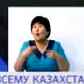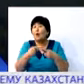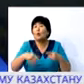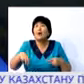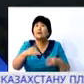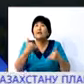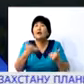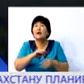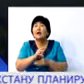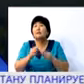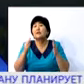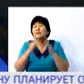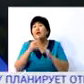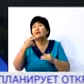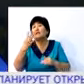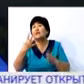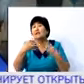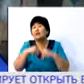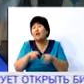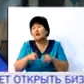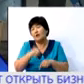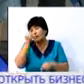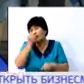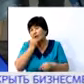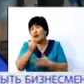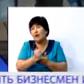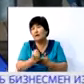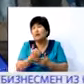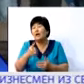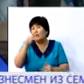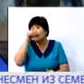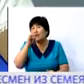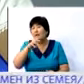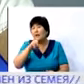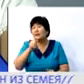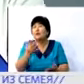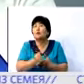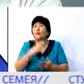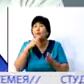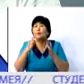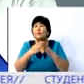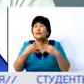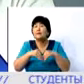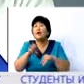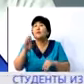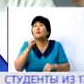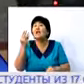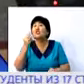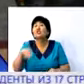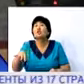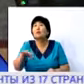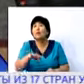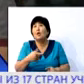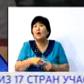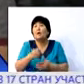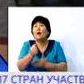обеспечены жильем 24 малоимущих семей. Так, благодаря фонду, в месяц Рамазан обрела собственный кров многодетная семья Бекпосынова в Шиелийском районе.